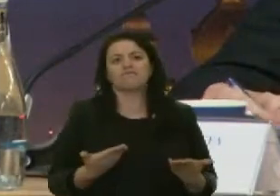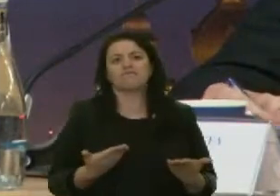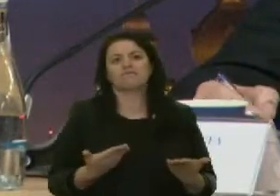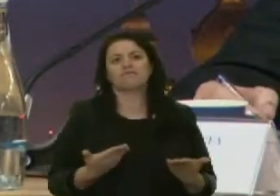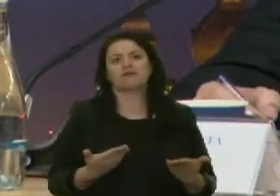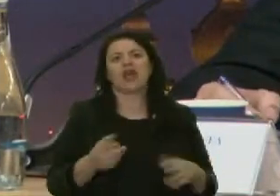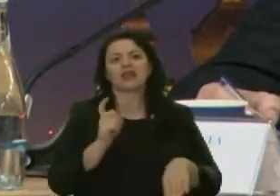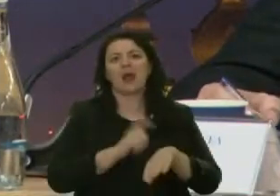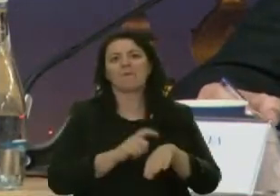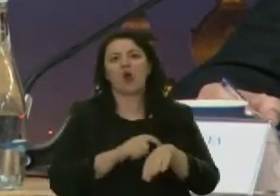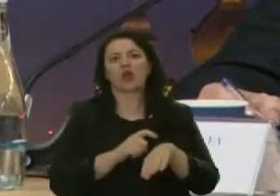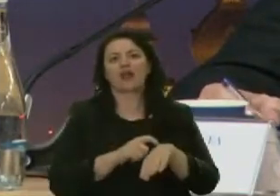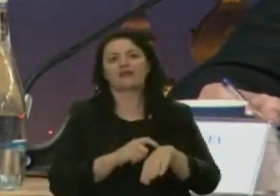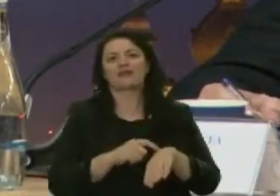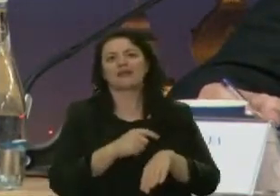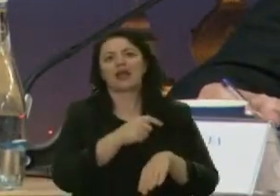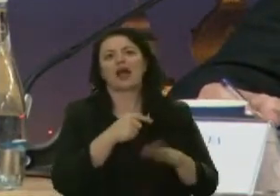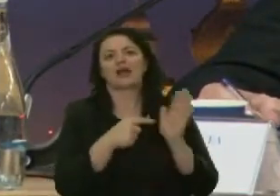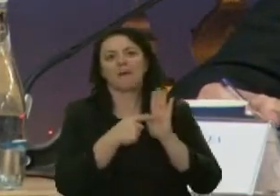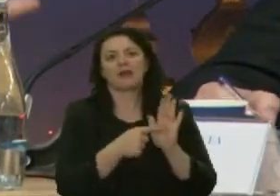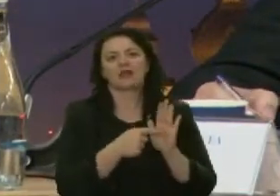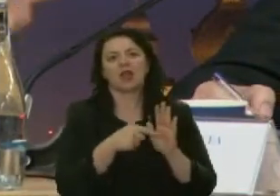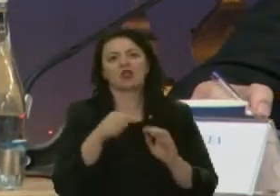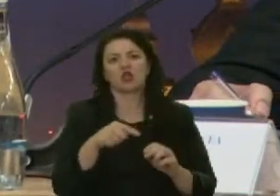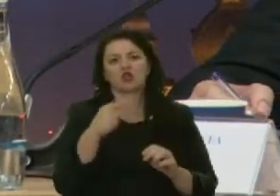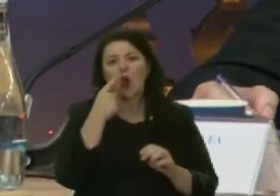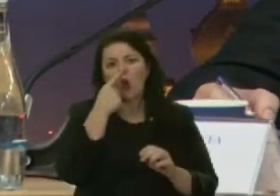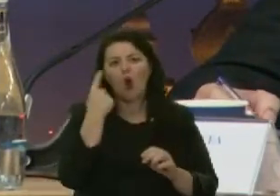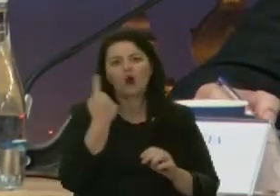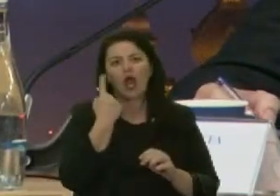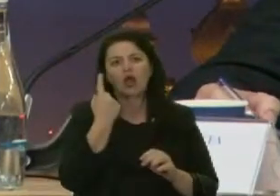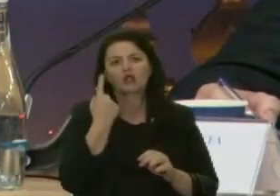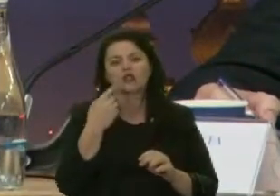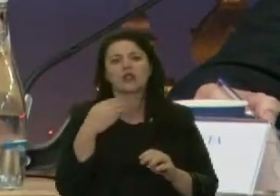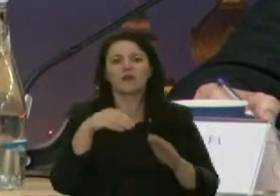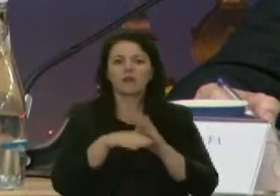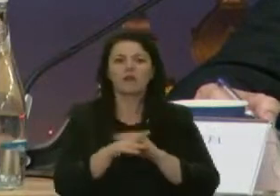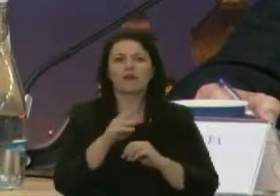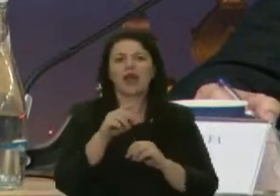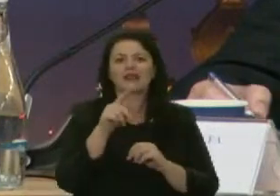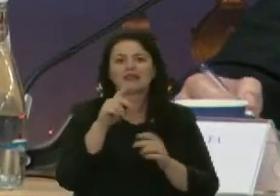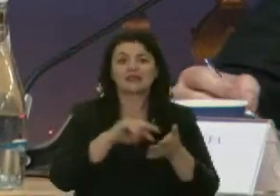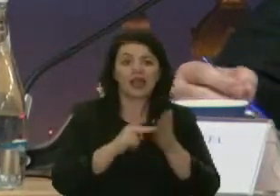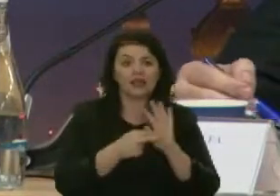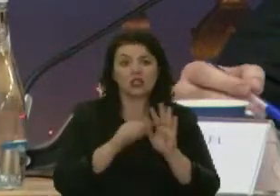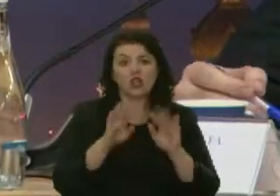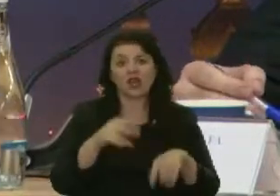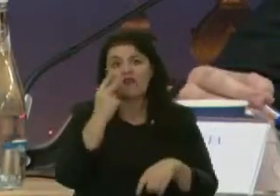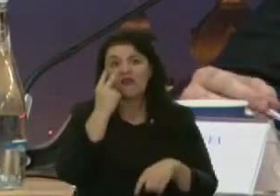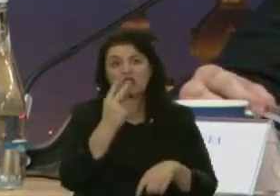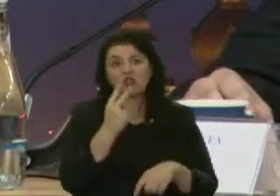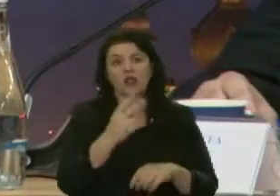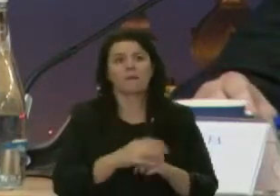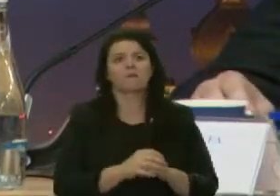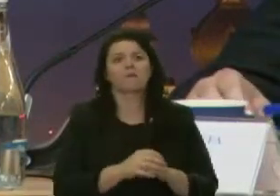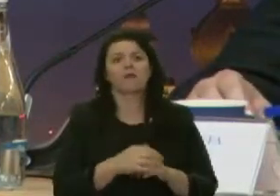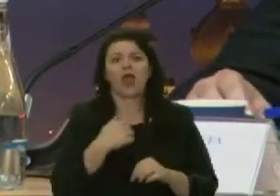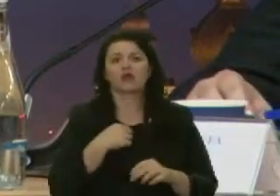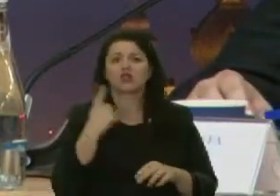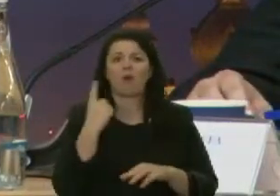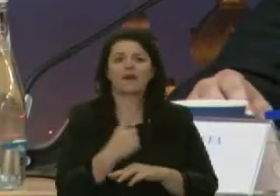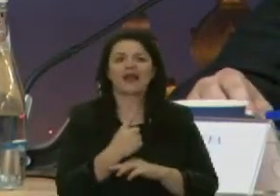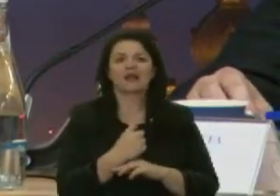urmă temporar sunt reprezentantul acestui oraș și care are prin strategia orașul o anumită viziune și orice este contrar acestei viziuni sunt obligat să